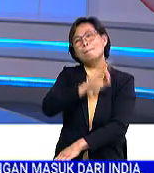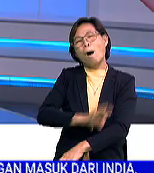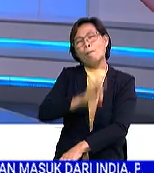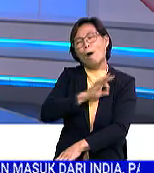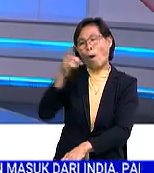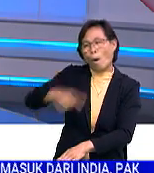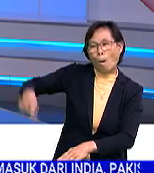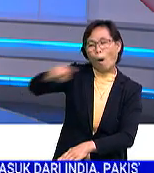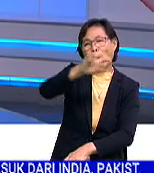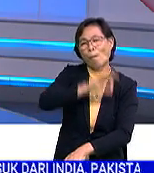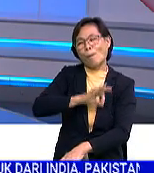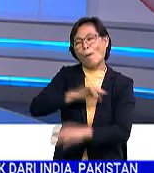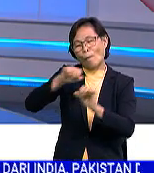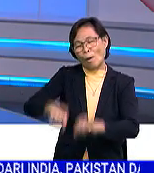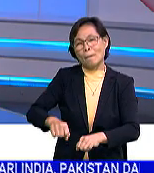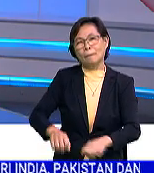semua pihak.